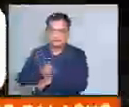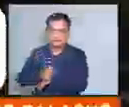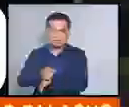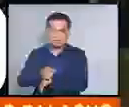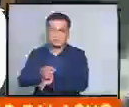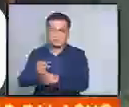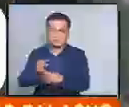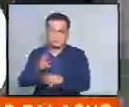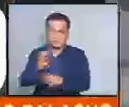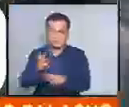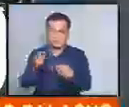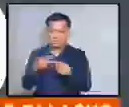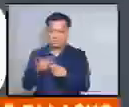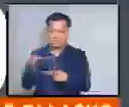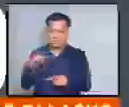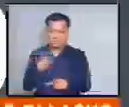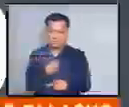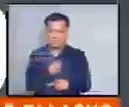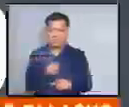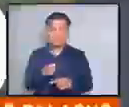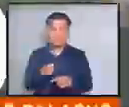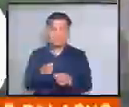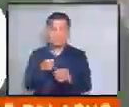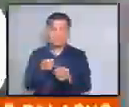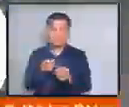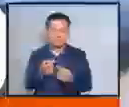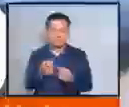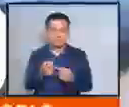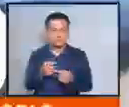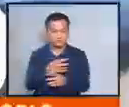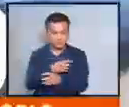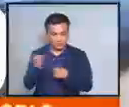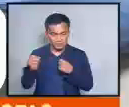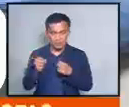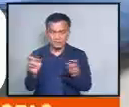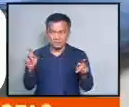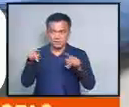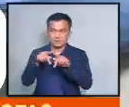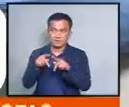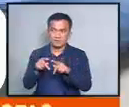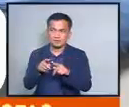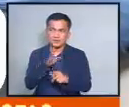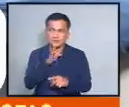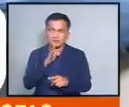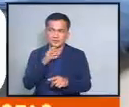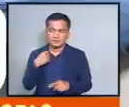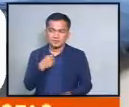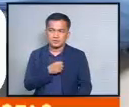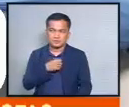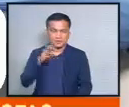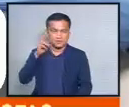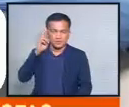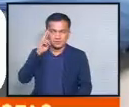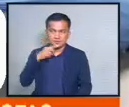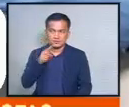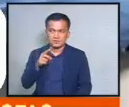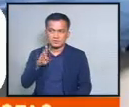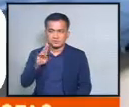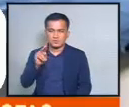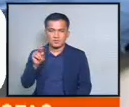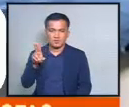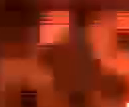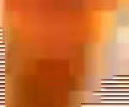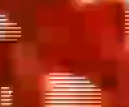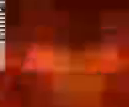mga kaso laban sa senadora. Buwelta naman ang palasyo, ang mga pahayag ni Senador Rubio ang siyang